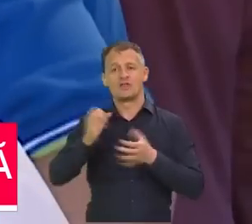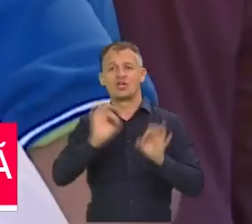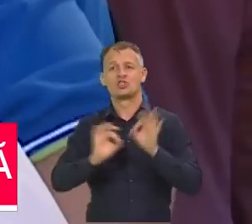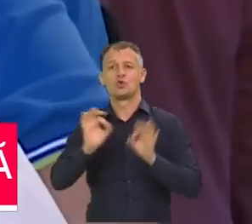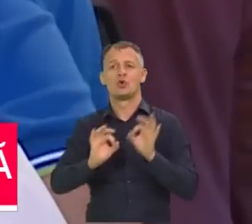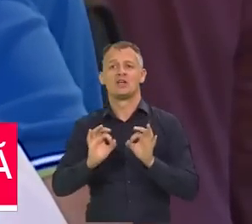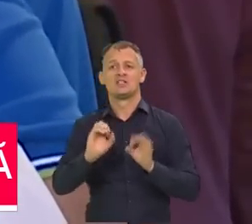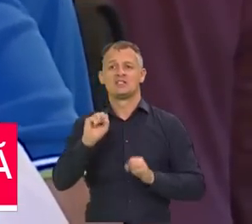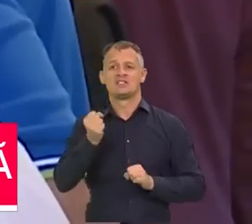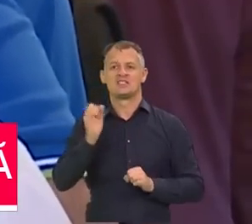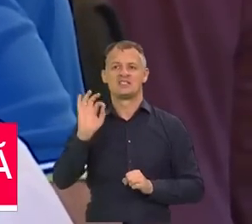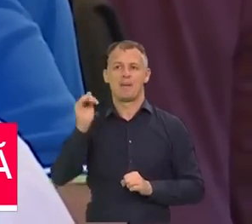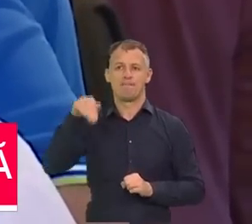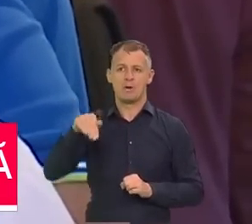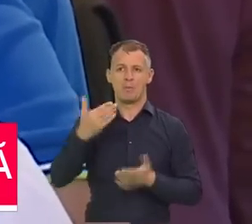mine.